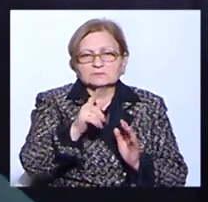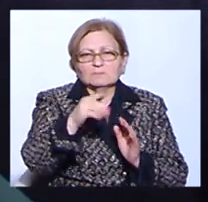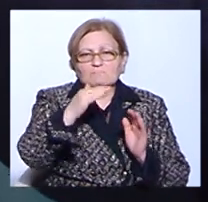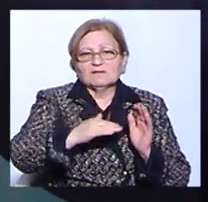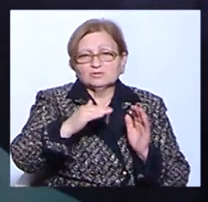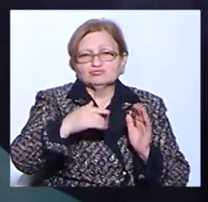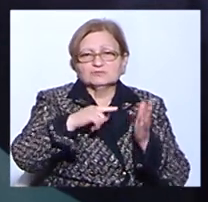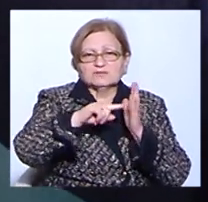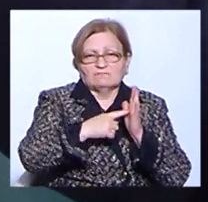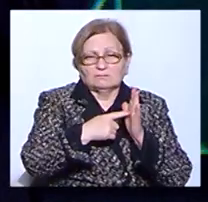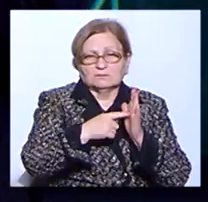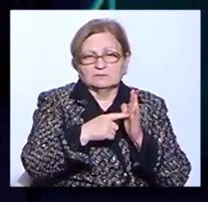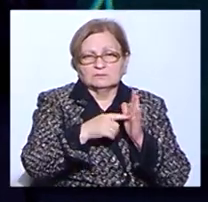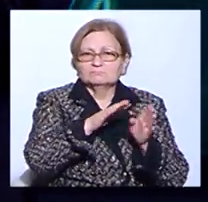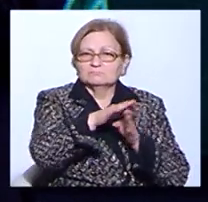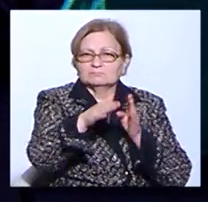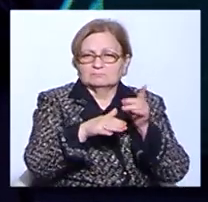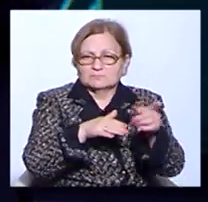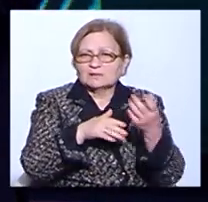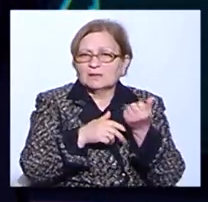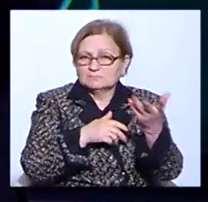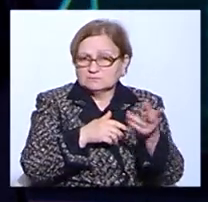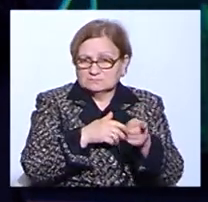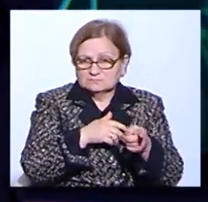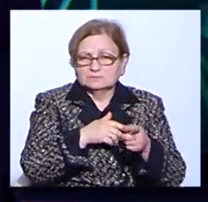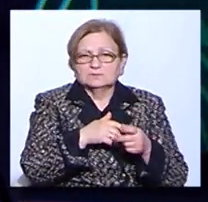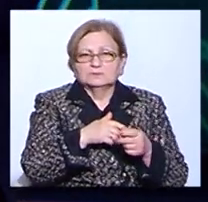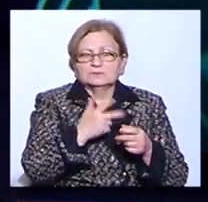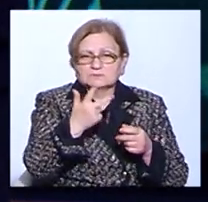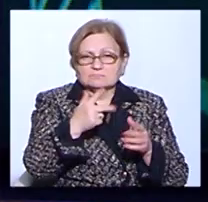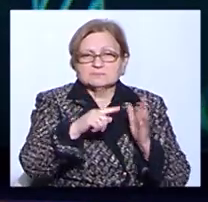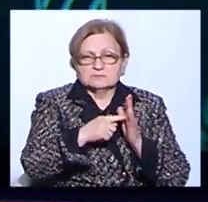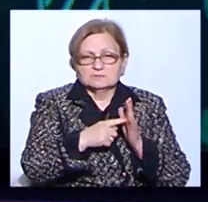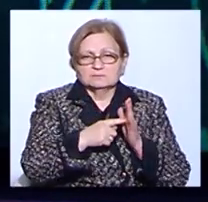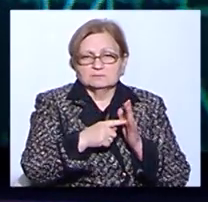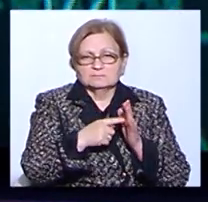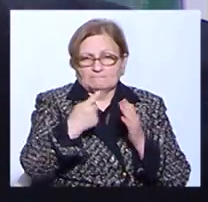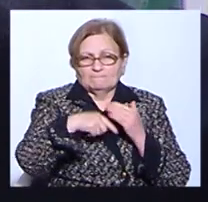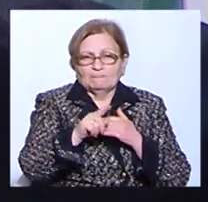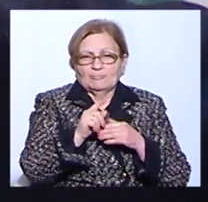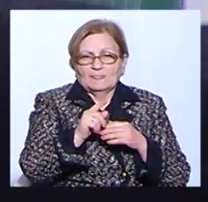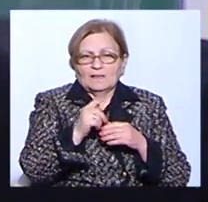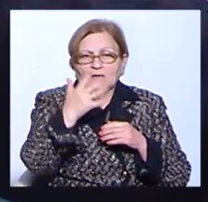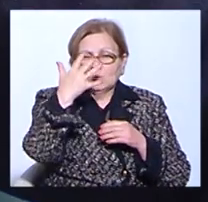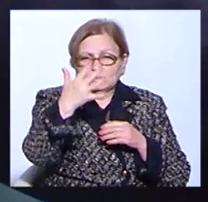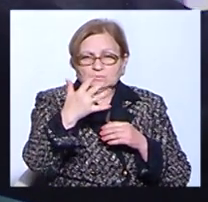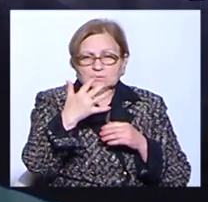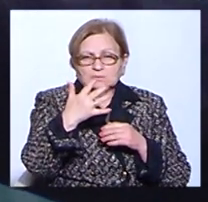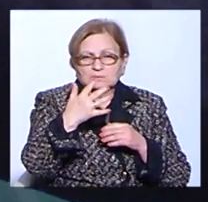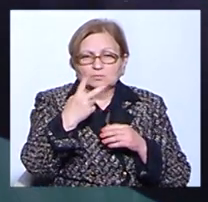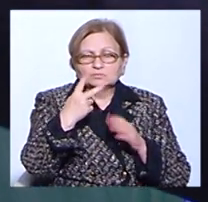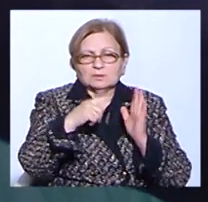მომრავლებ მთელის რაოდენობაზე, მთელზე, 3-ზე, ანუ უყურეთ 5